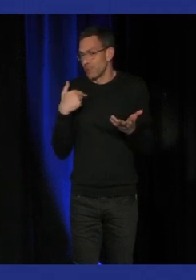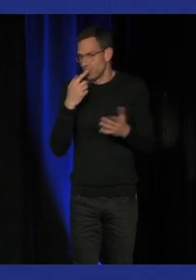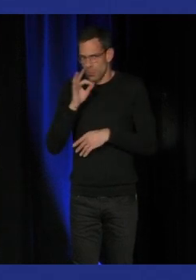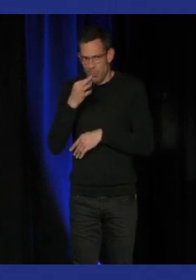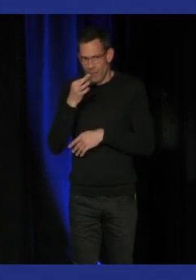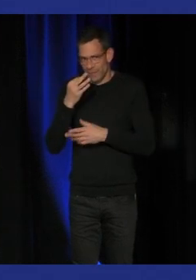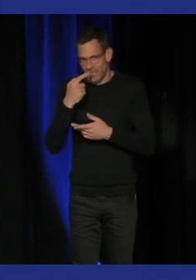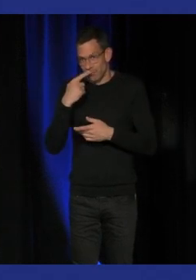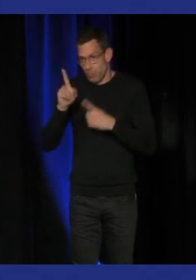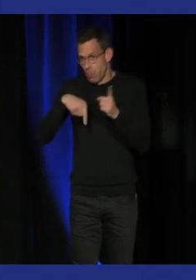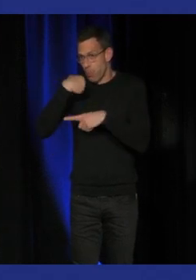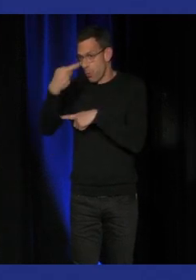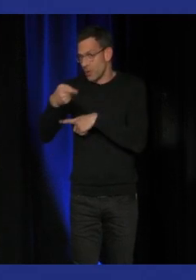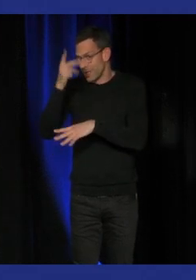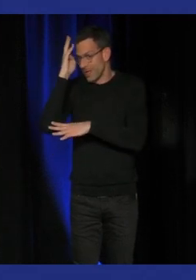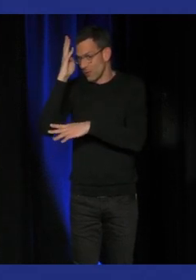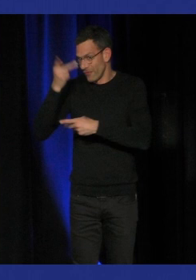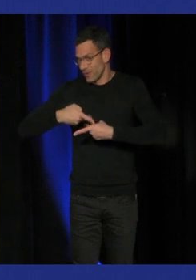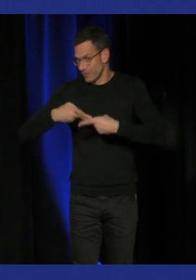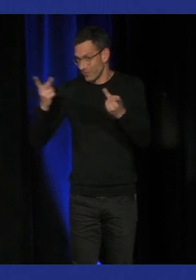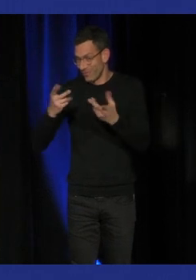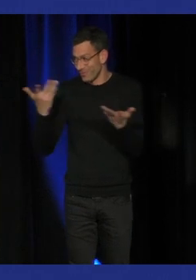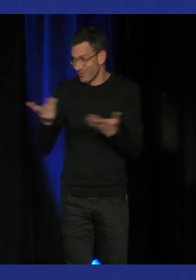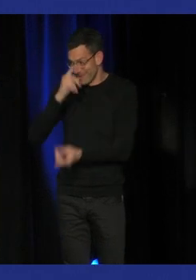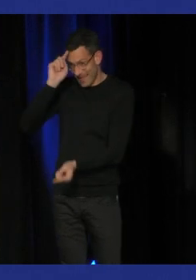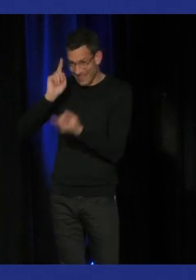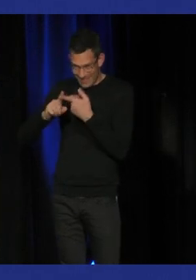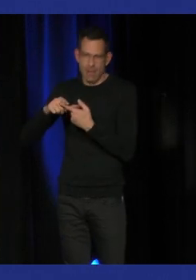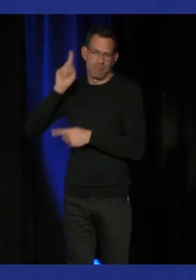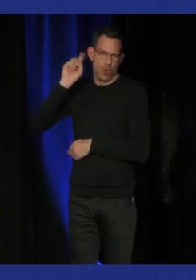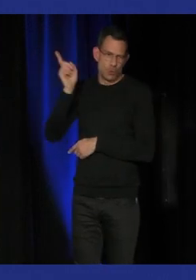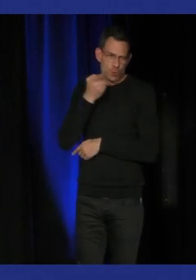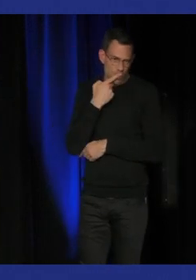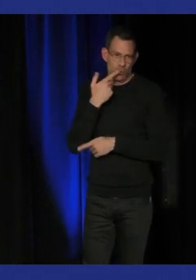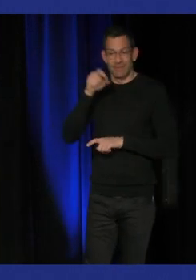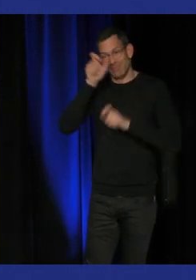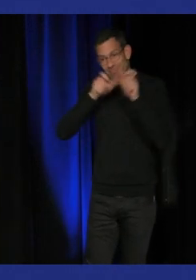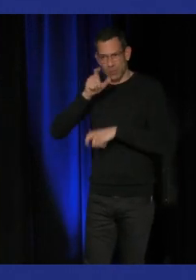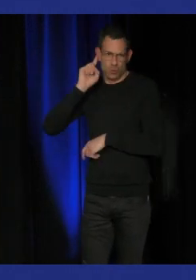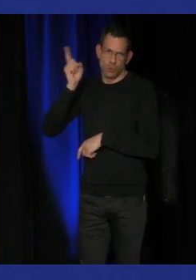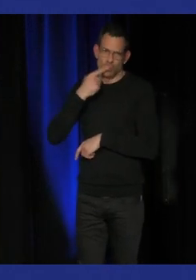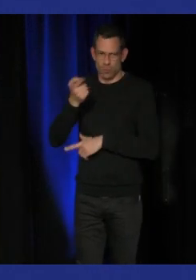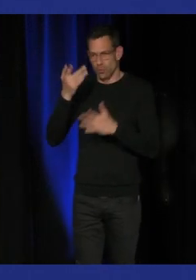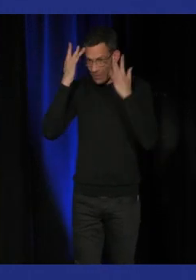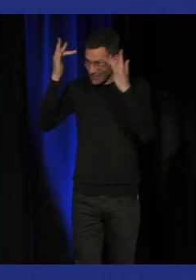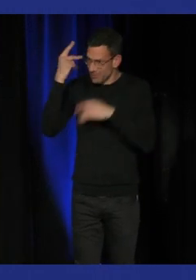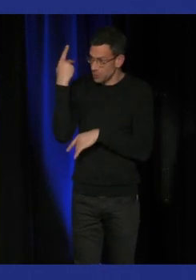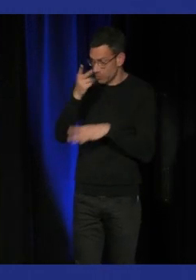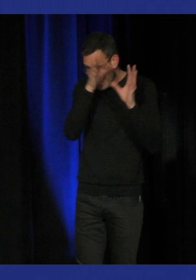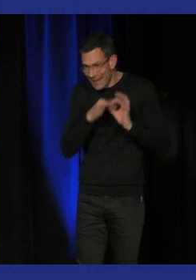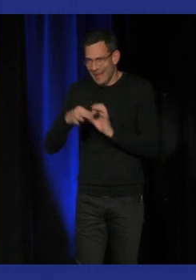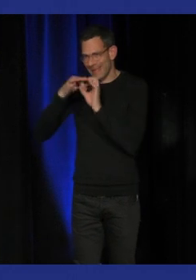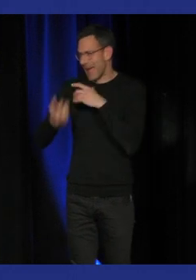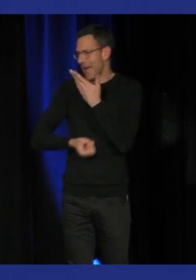annoncer que la prochaine séance du cycle sera consacrée à la surdité, aux expériences de vie sourde à travers l'art. Et ce